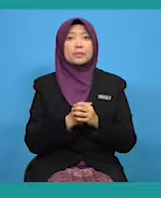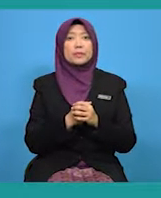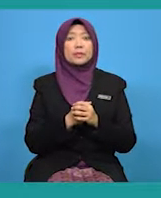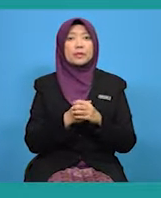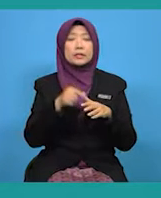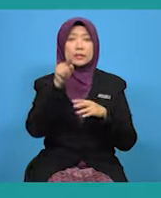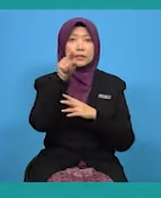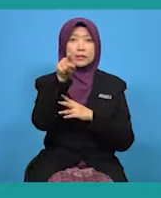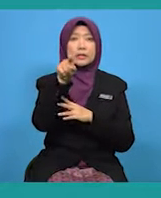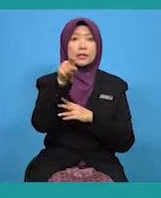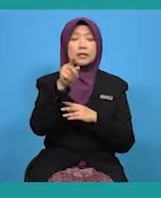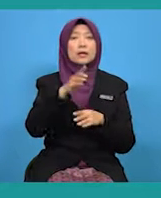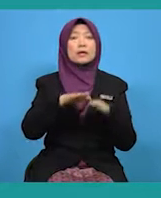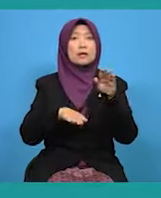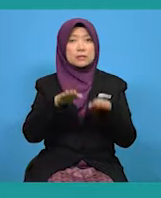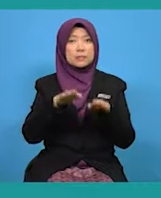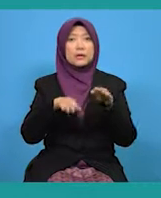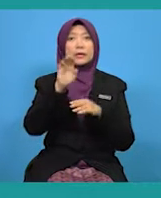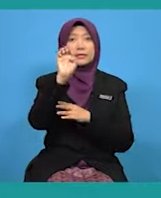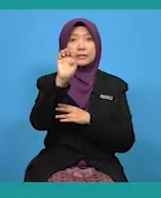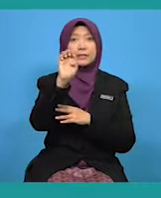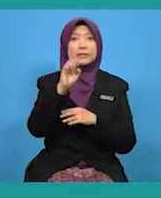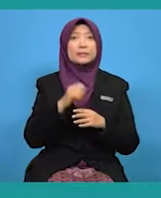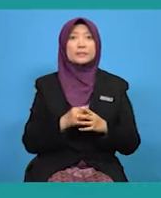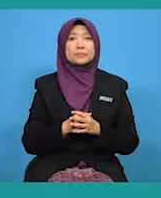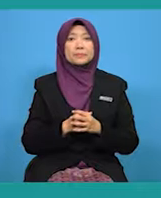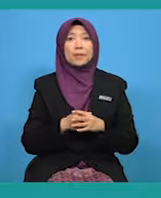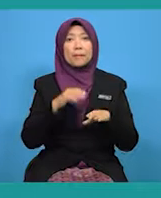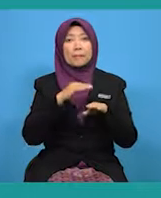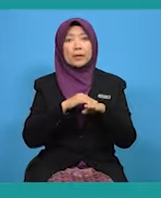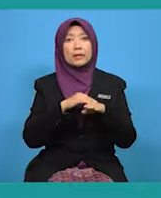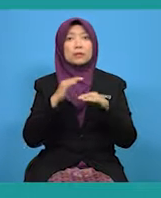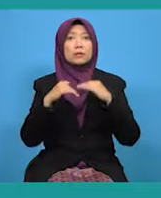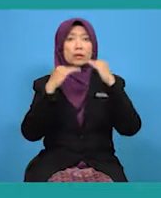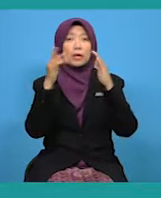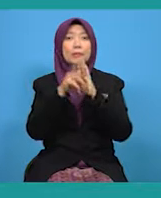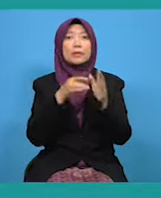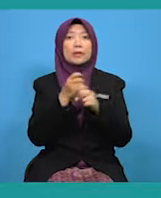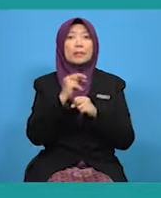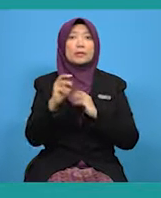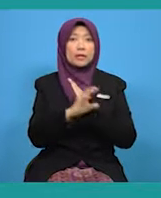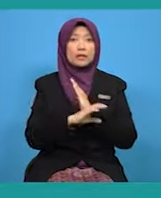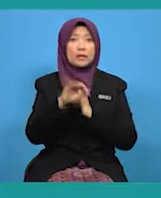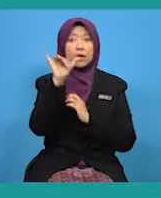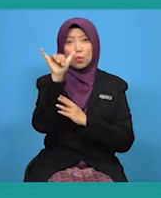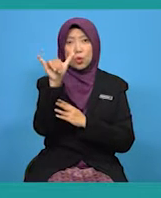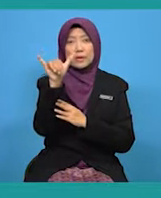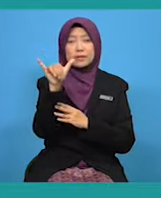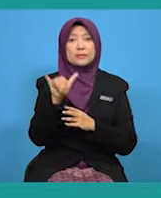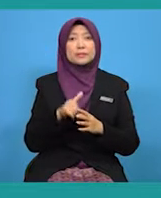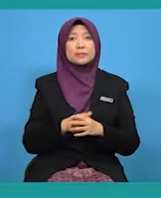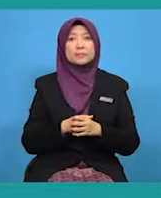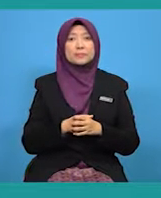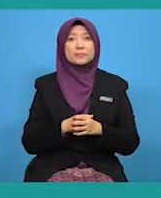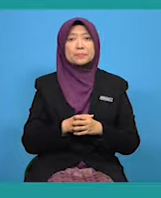yaitu titik keseimbangan pada tingkat pendapatan negara white